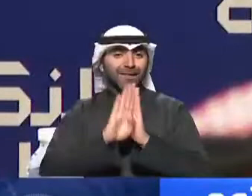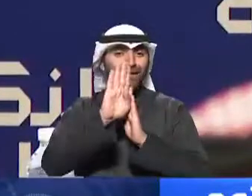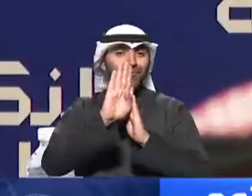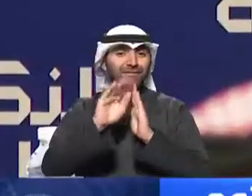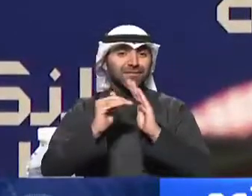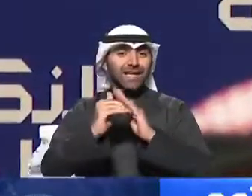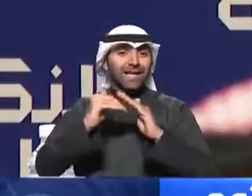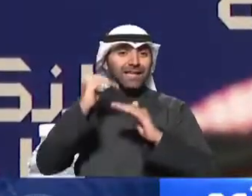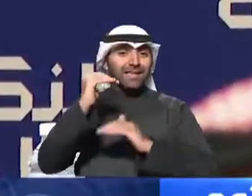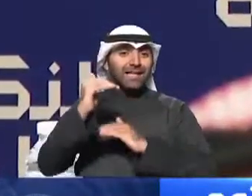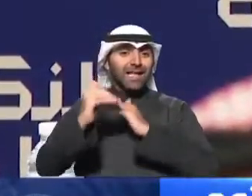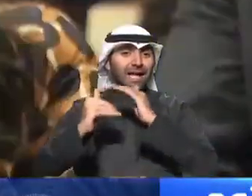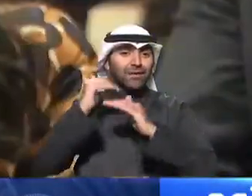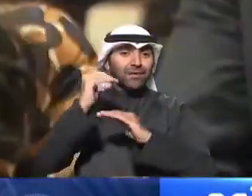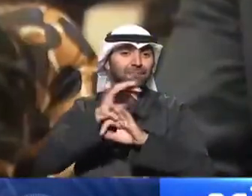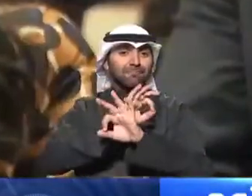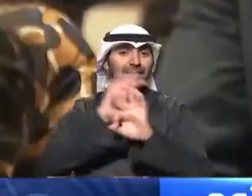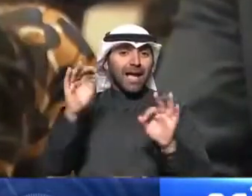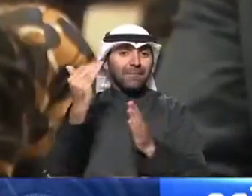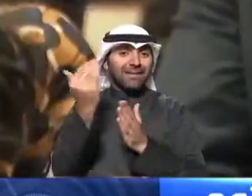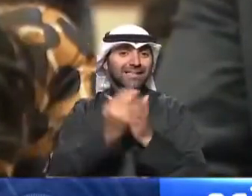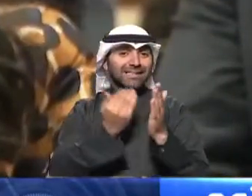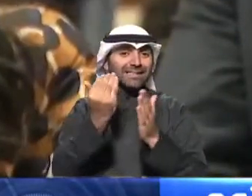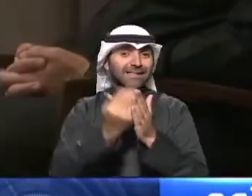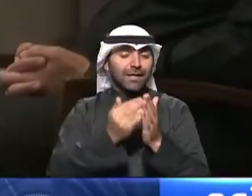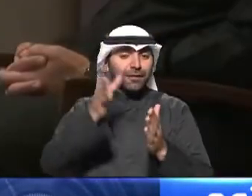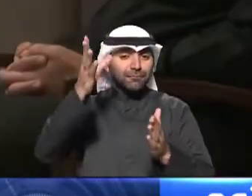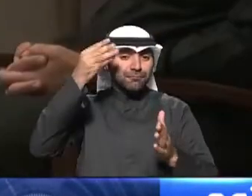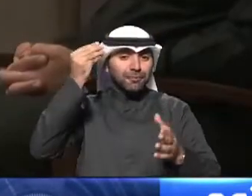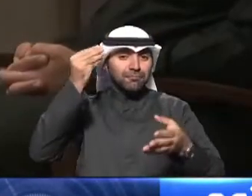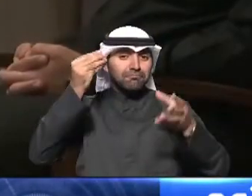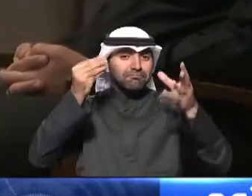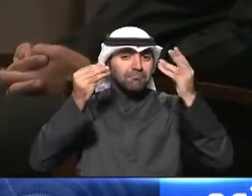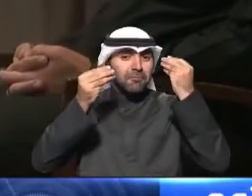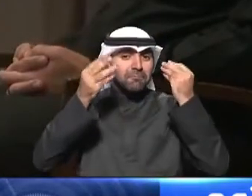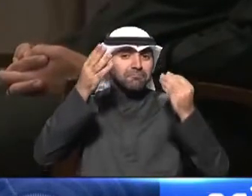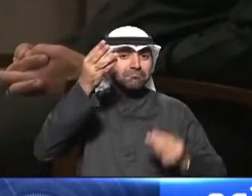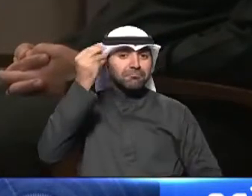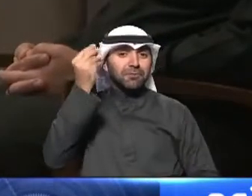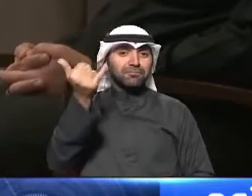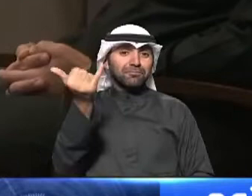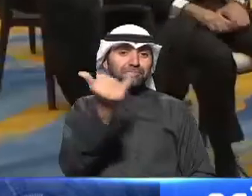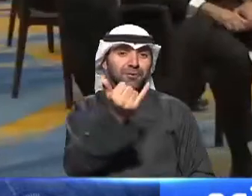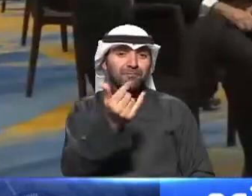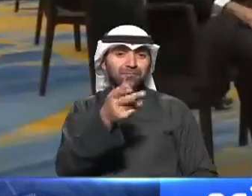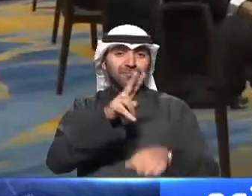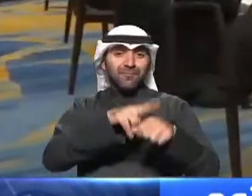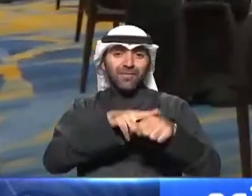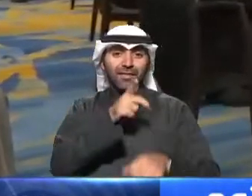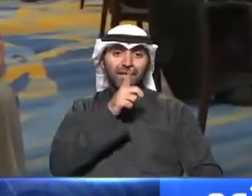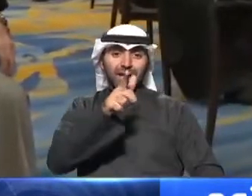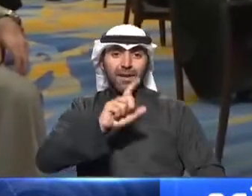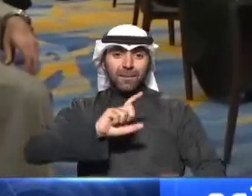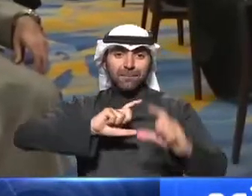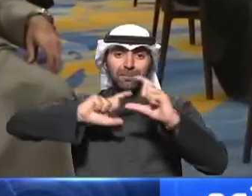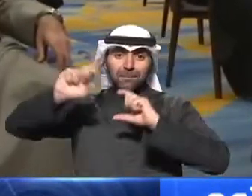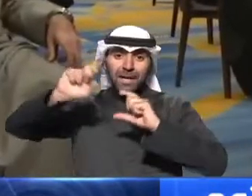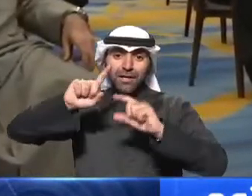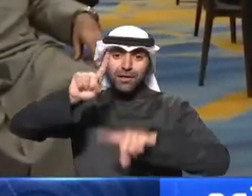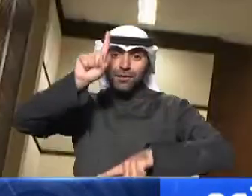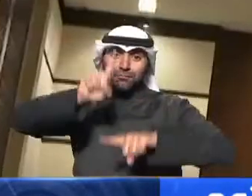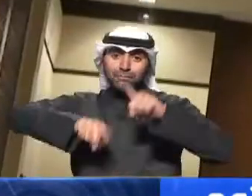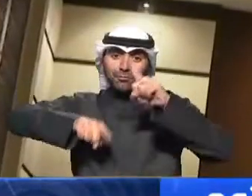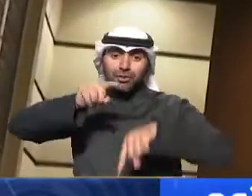يعني في موضوع الشكاوى على البنوك، واذا البنوك ما ردت عليها شلون تقدر ترفع شكاواها الى البنك